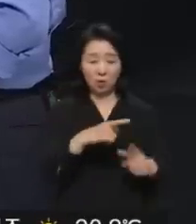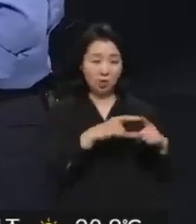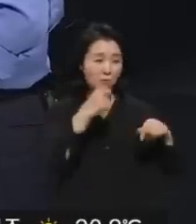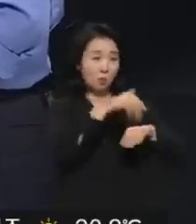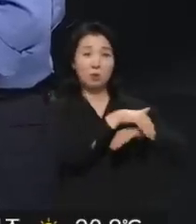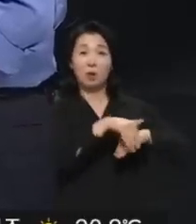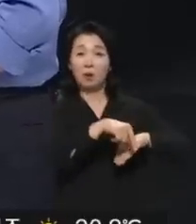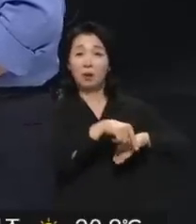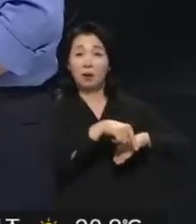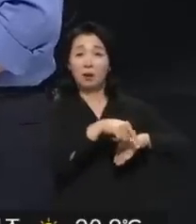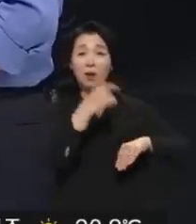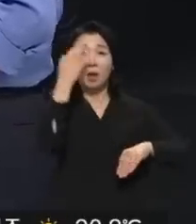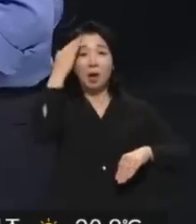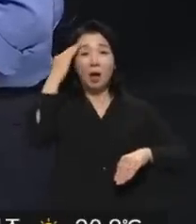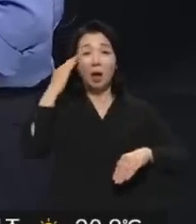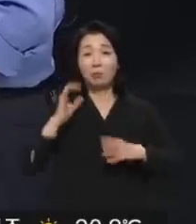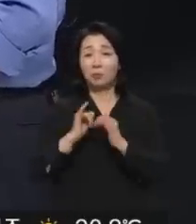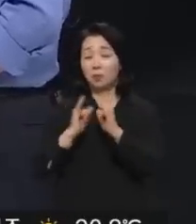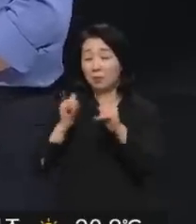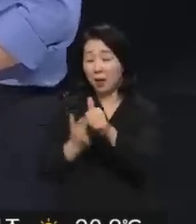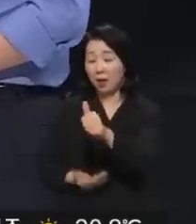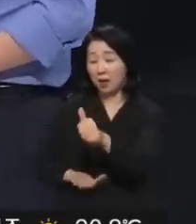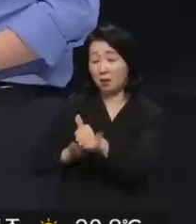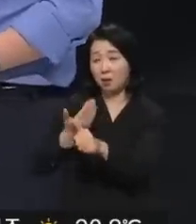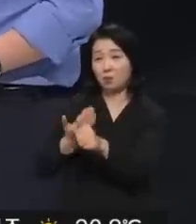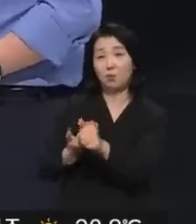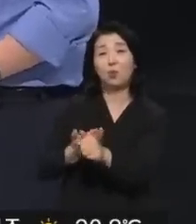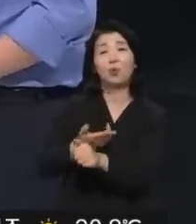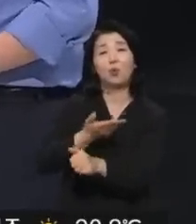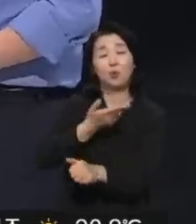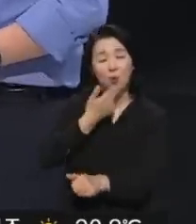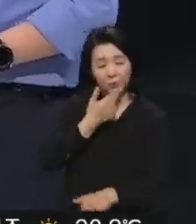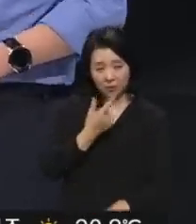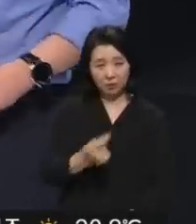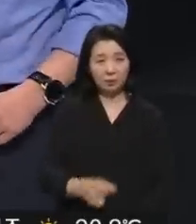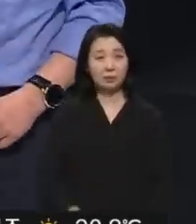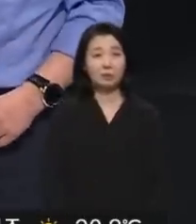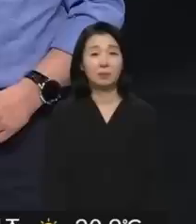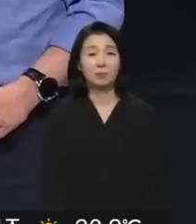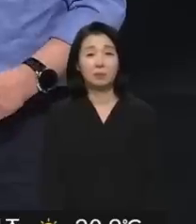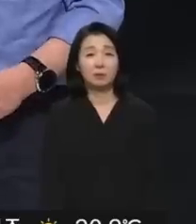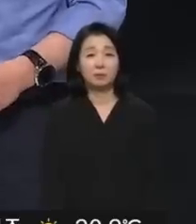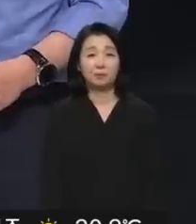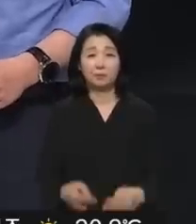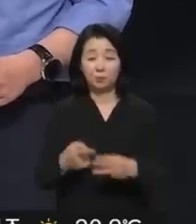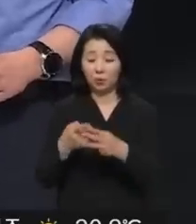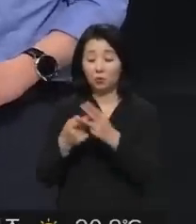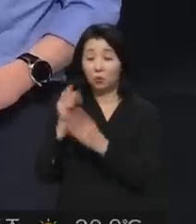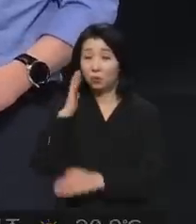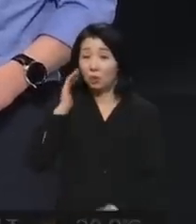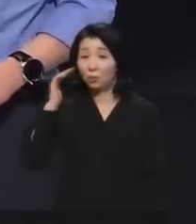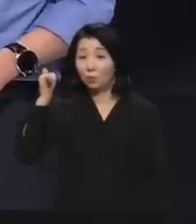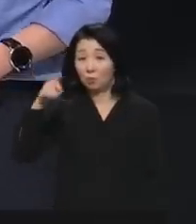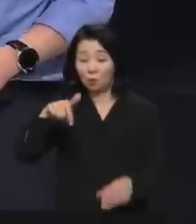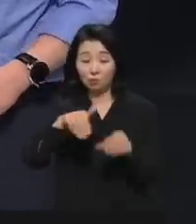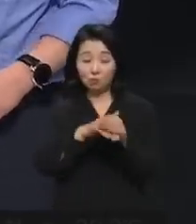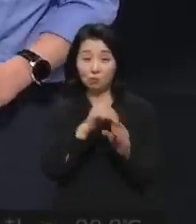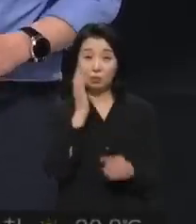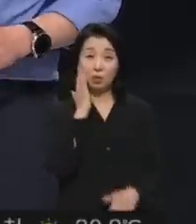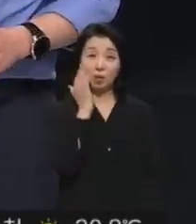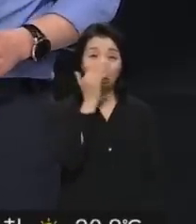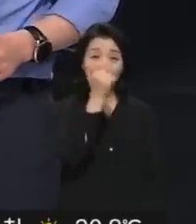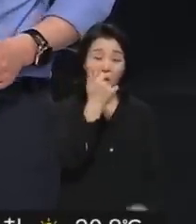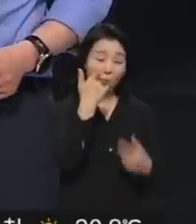일본의 계획이 한국 대중에게 알려지지 않았다고 말입니다. 윤 대통령은 문 전